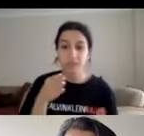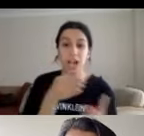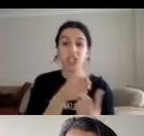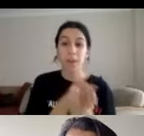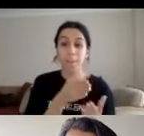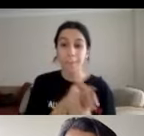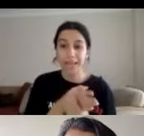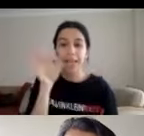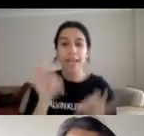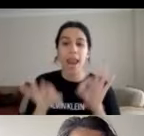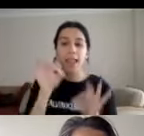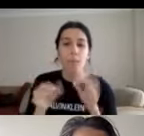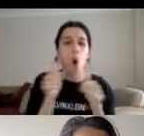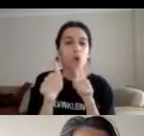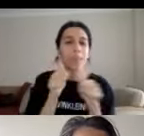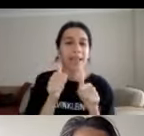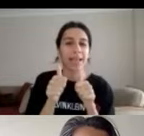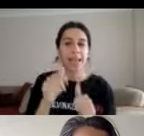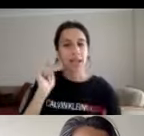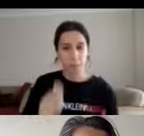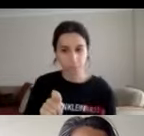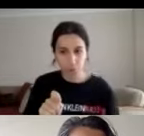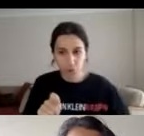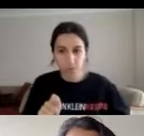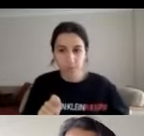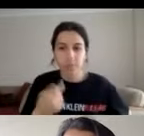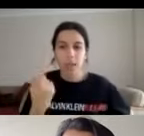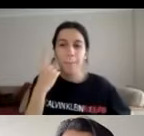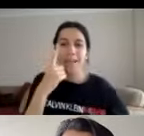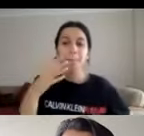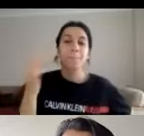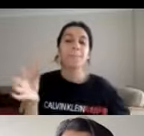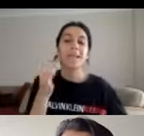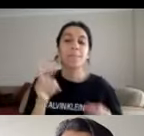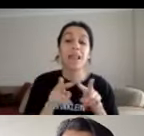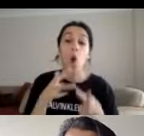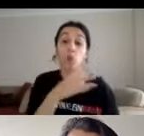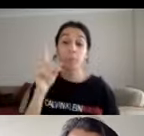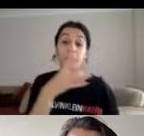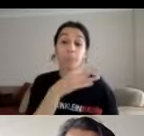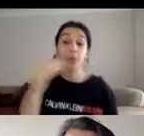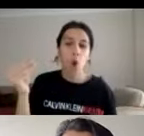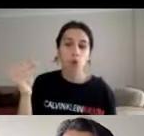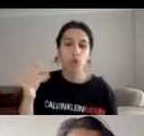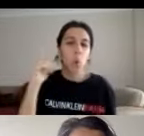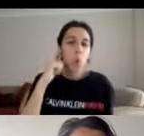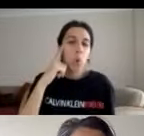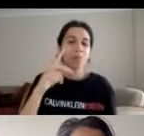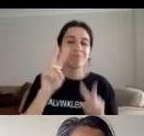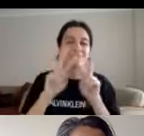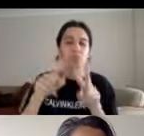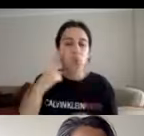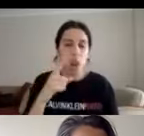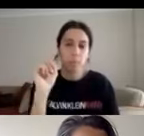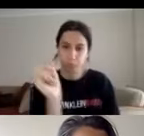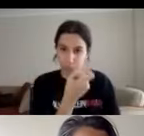Erişilebilirliği denetleyen otomatik araçlar kullanarak yaklaşık 1 milyon tane popüler web sitesinin ana sayfasını test etti.